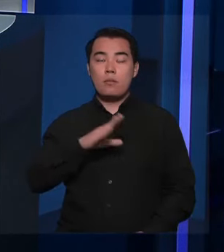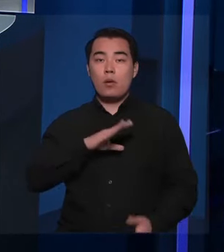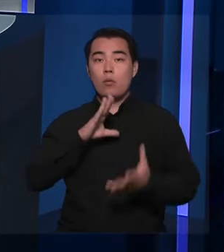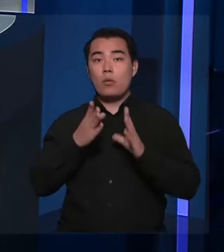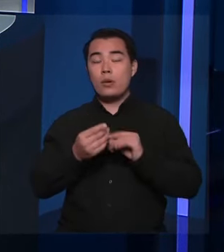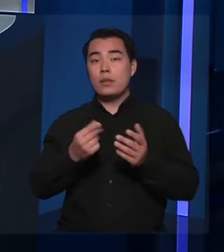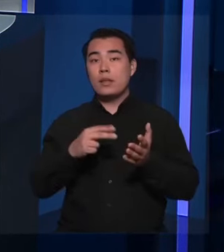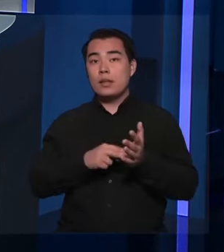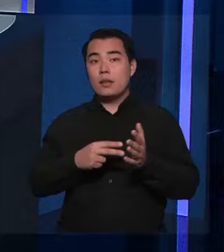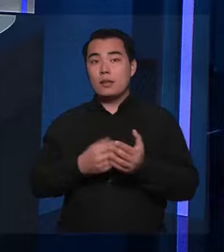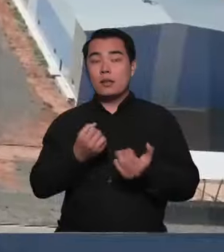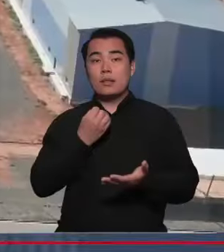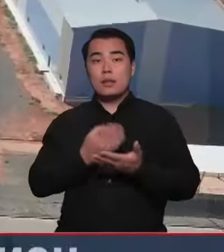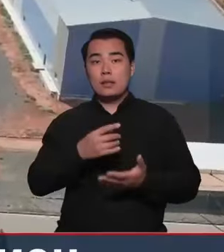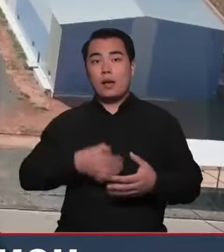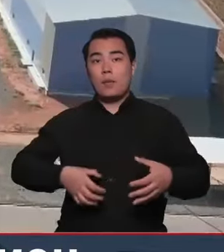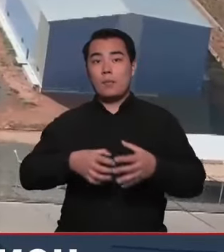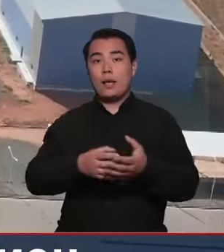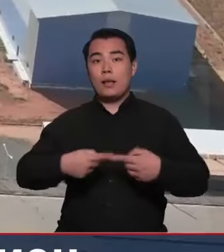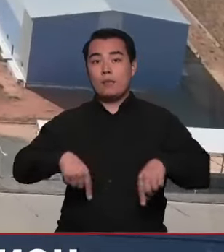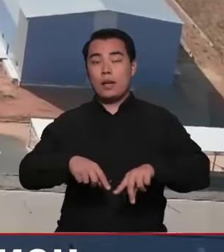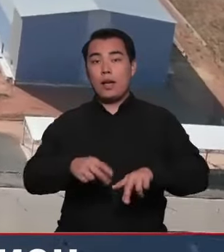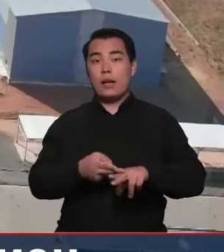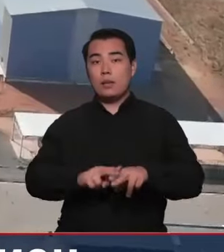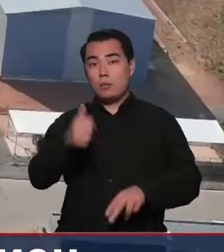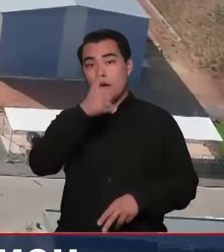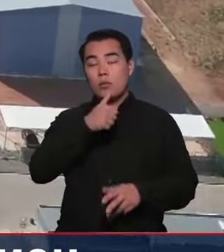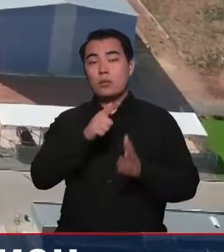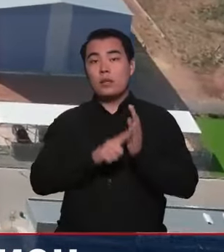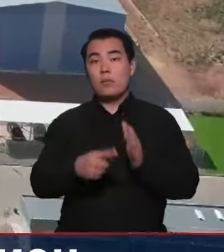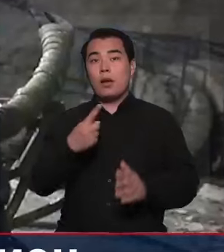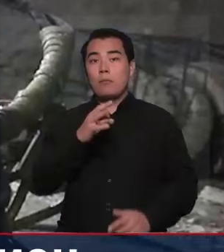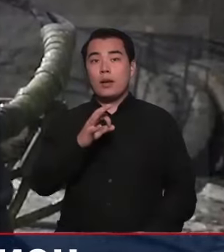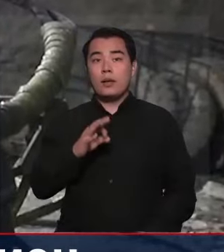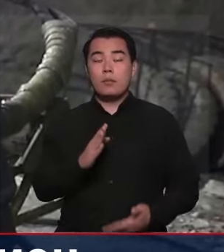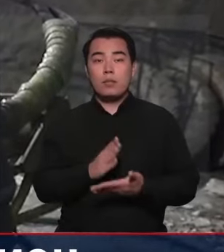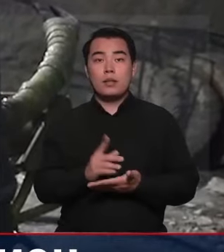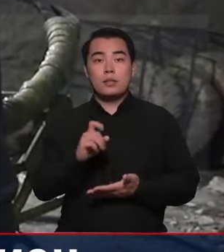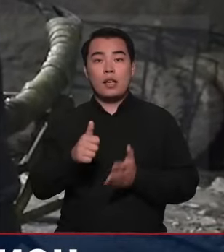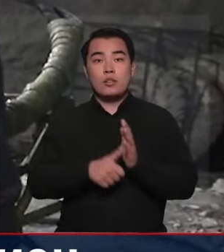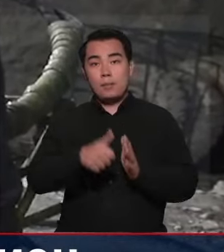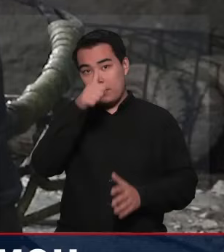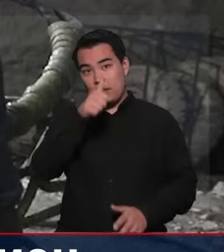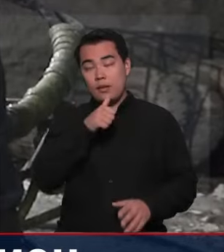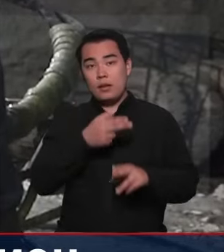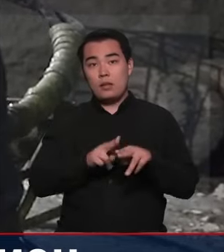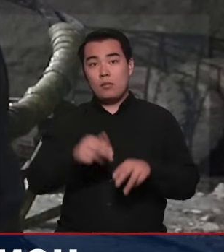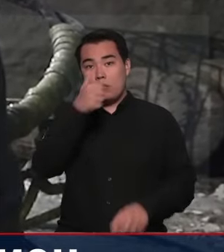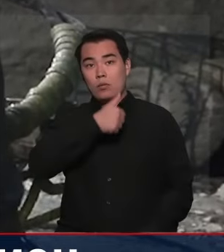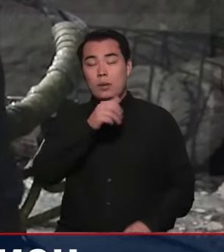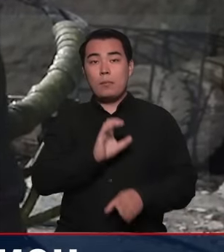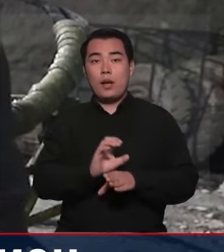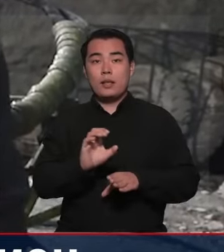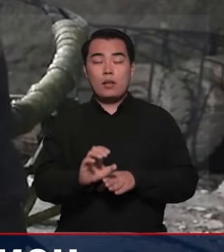доля внутристрановой ценности компании в текущем году превысила 71%. За 6 месяцев этого года у